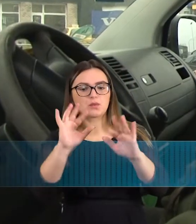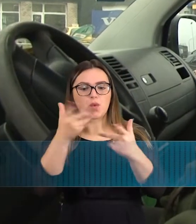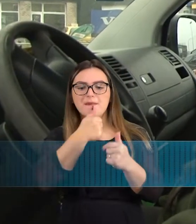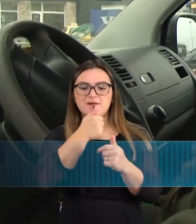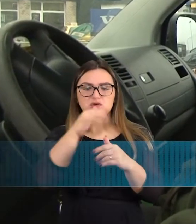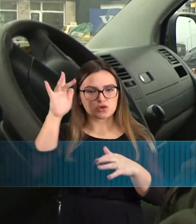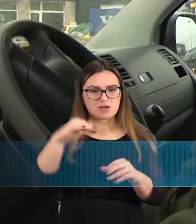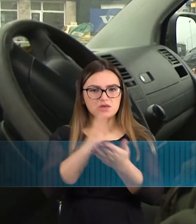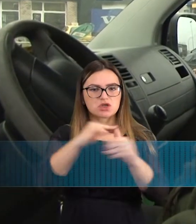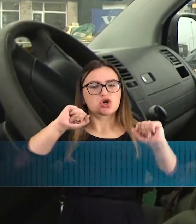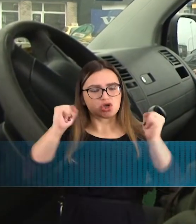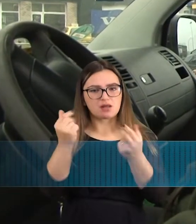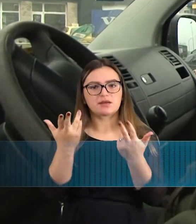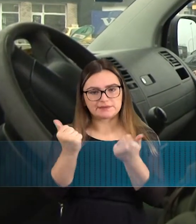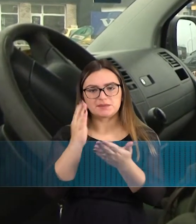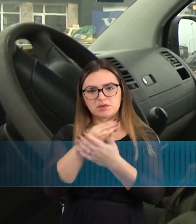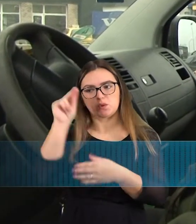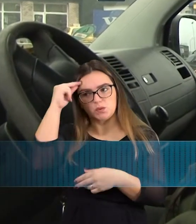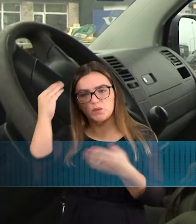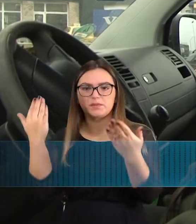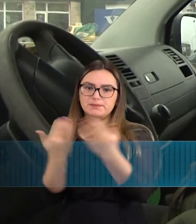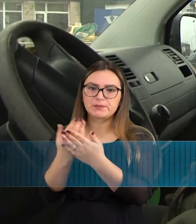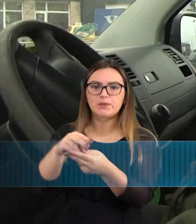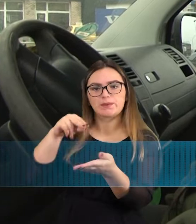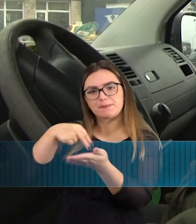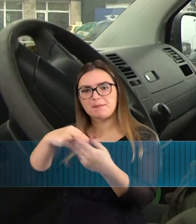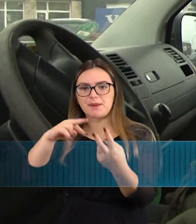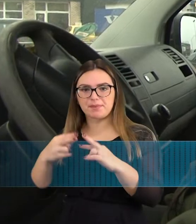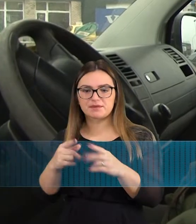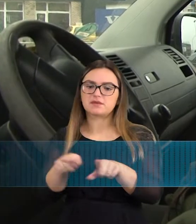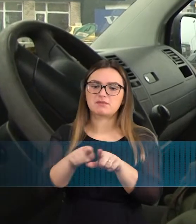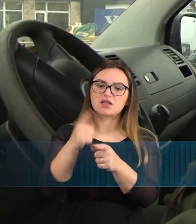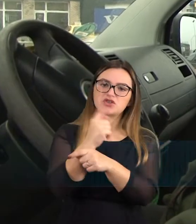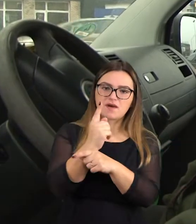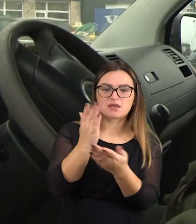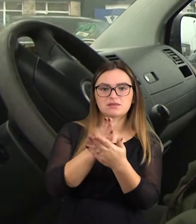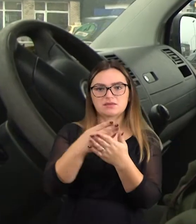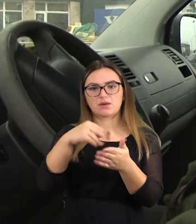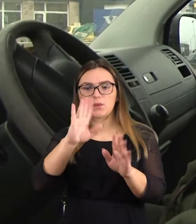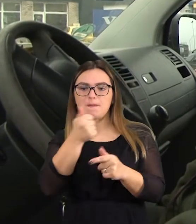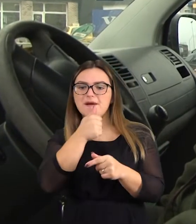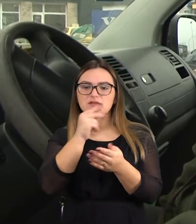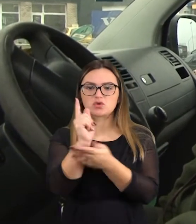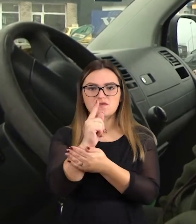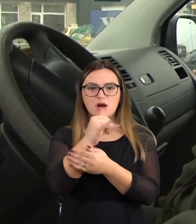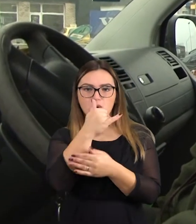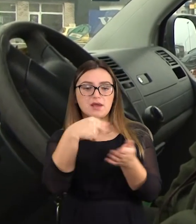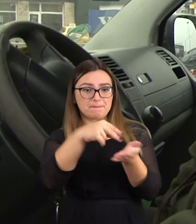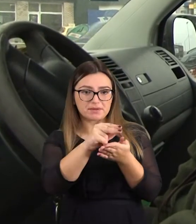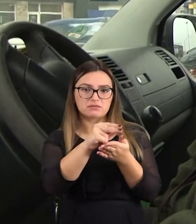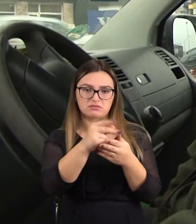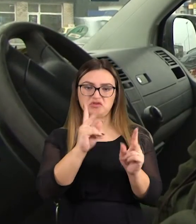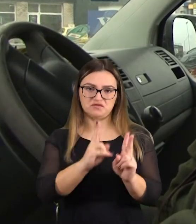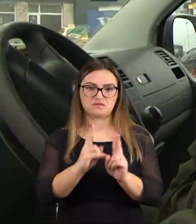jo, kai šalčiai paspaudžia, o pakeitinimo žvakė šiaip jo, dažniausiai atlaiko. Jeigu geras nusiperka, netaupo, tai